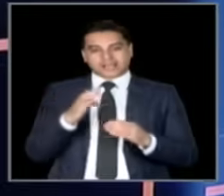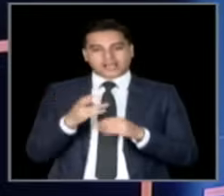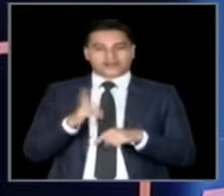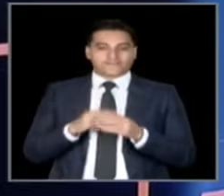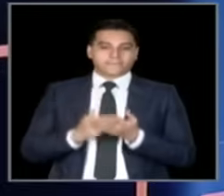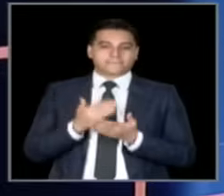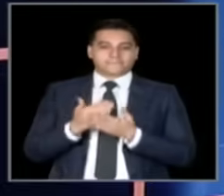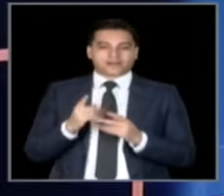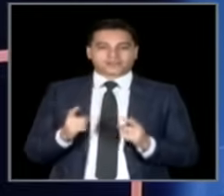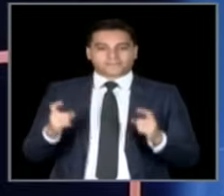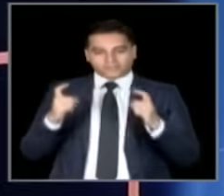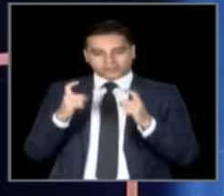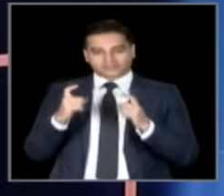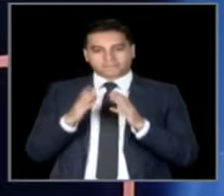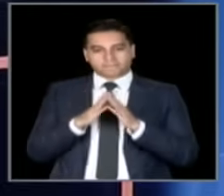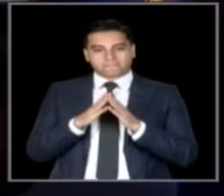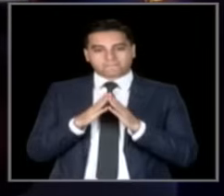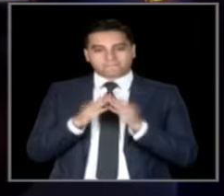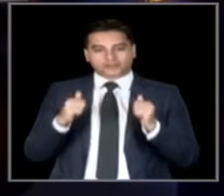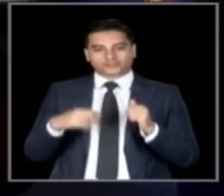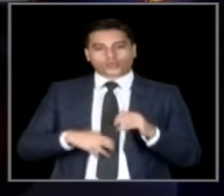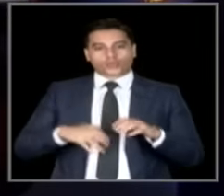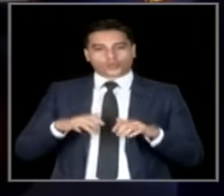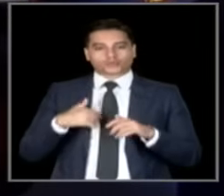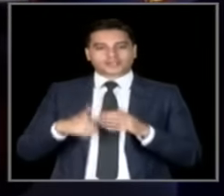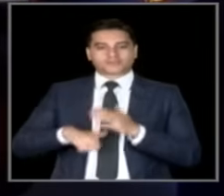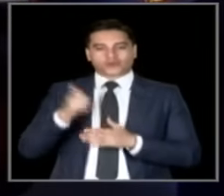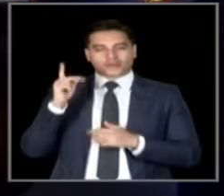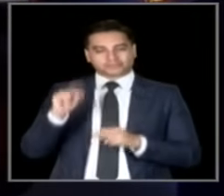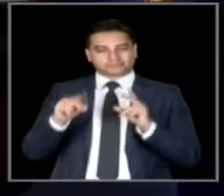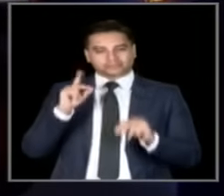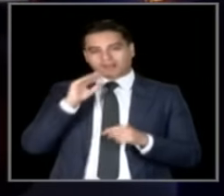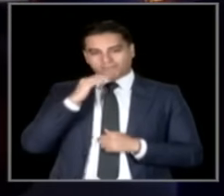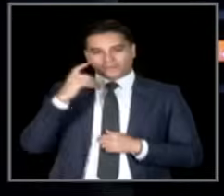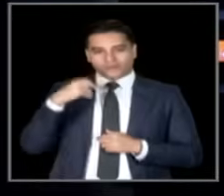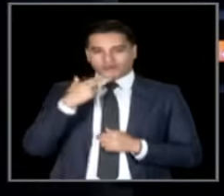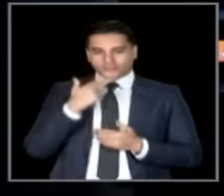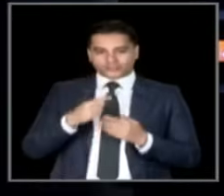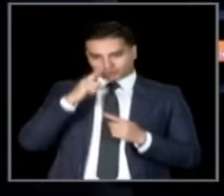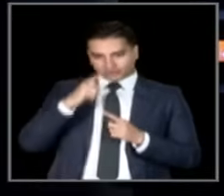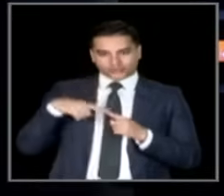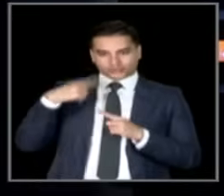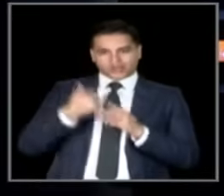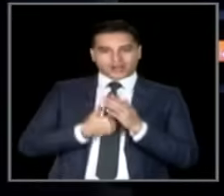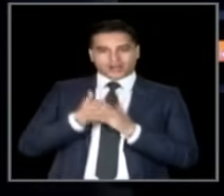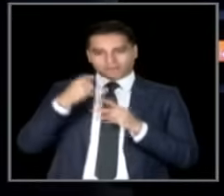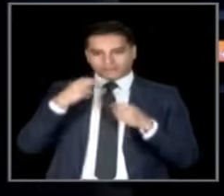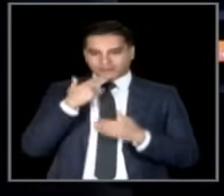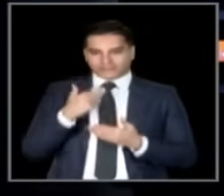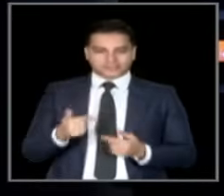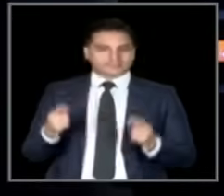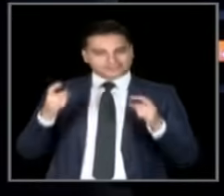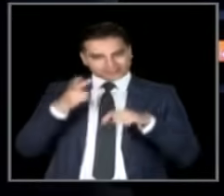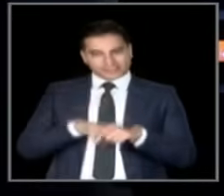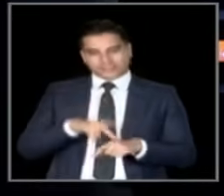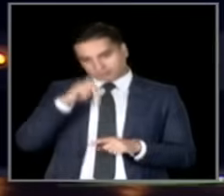ماتش مصر التكنولوجية كنا برضو مبسوطين ان احنا طلعنا بالعلامة الكاملة. الحمد لله ربنا وفقنا وصلنا هنا، وان شاء الله باذن الله ربنا يوفقنا النهارده ان شاء